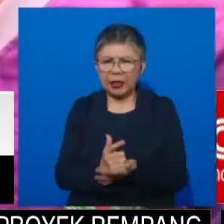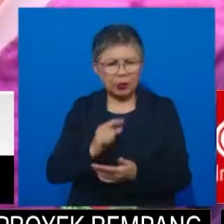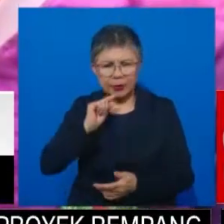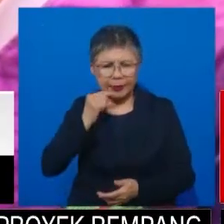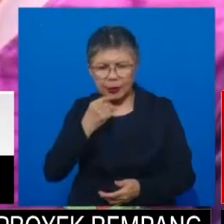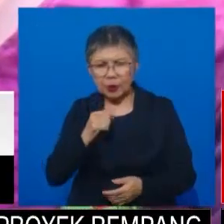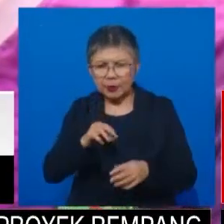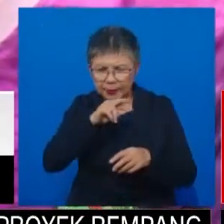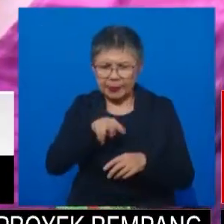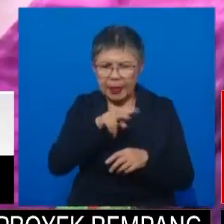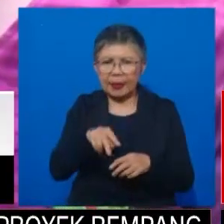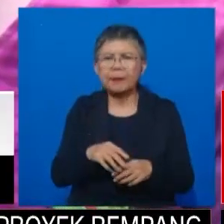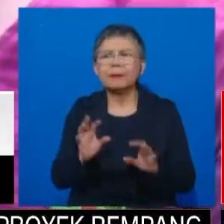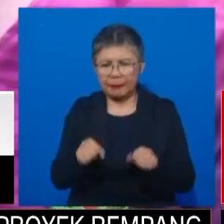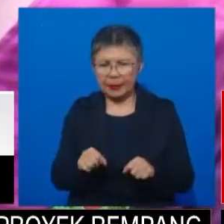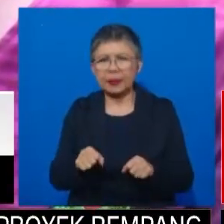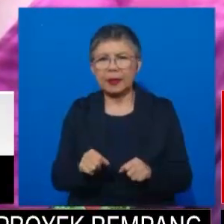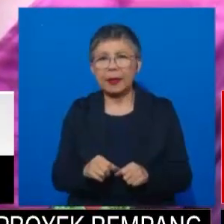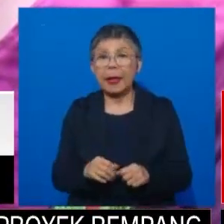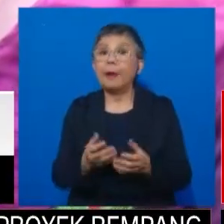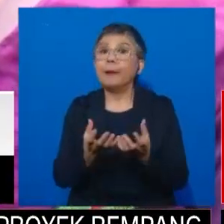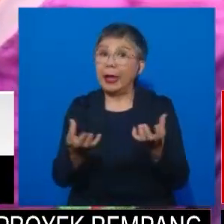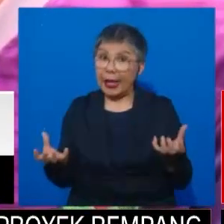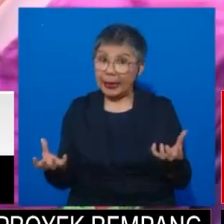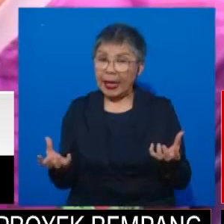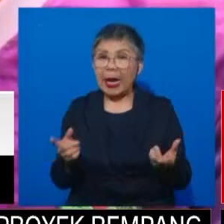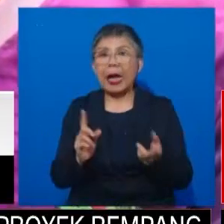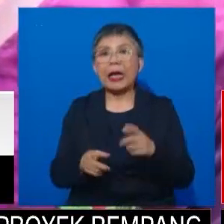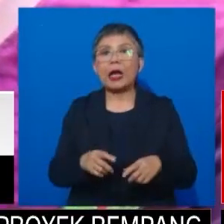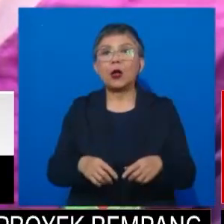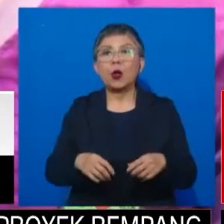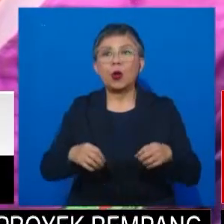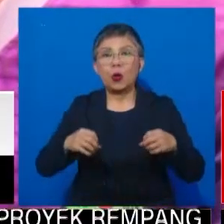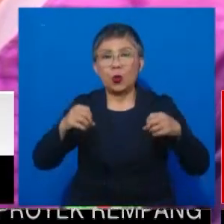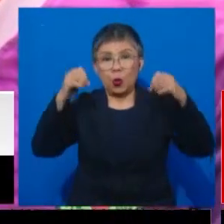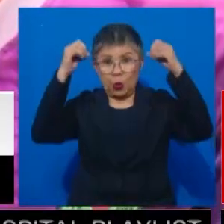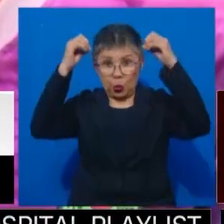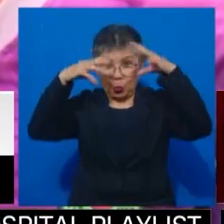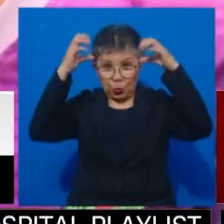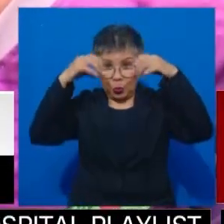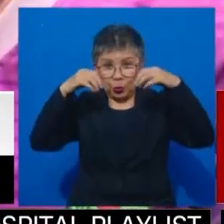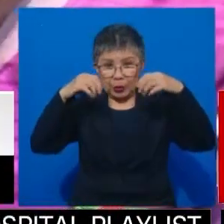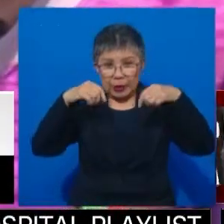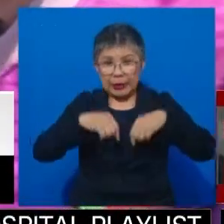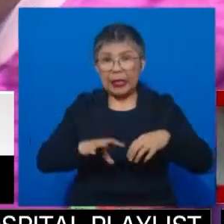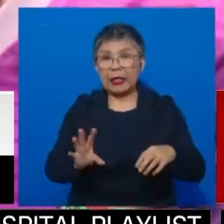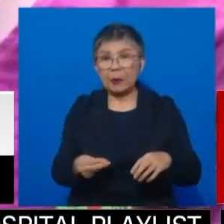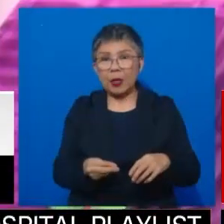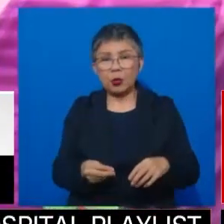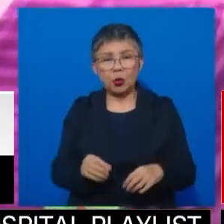gitu nih, dapat. Cuman bedanya ya jauh kemana-mana. Kalau musim sekarang kayak